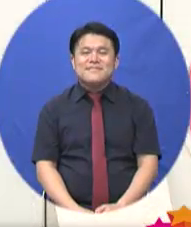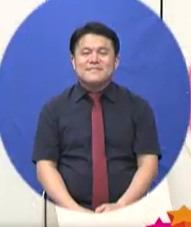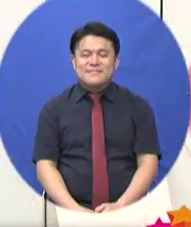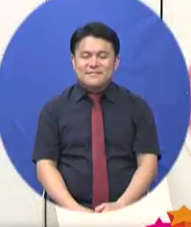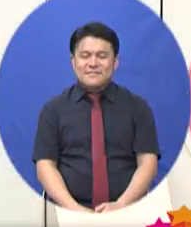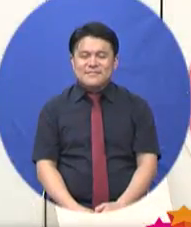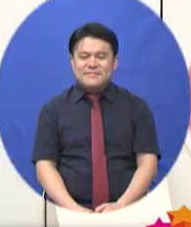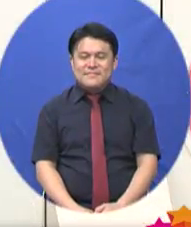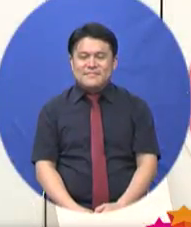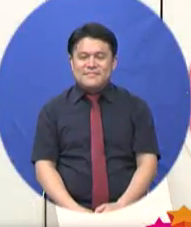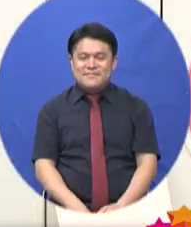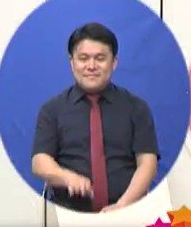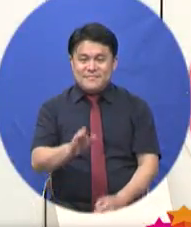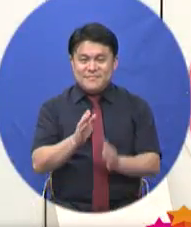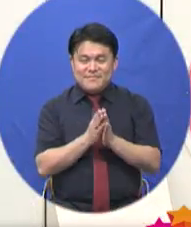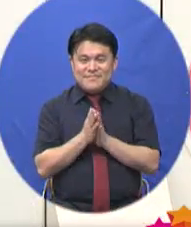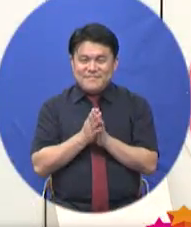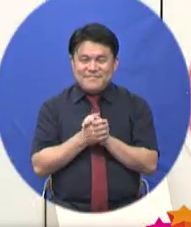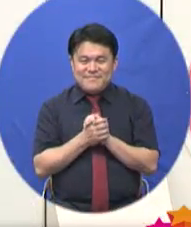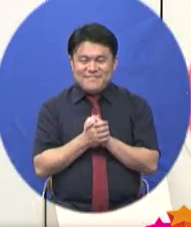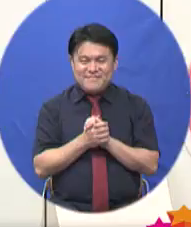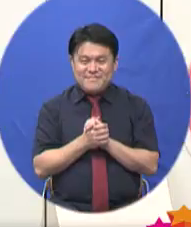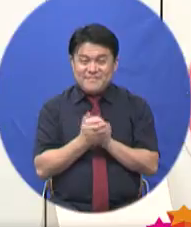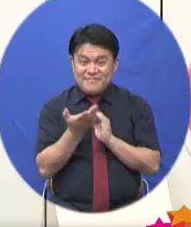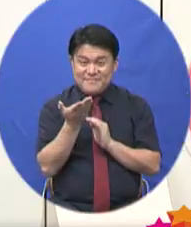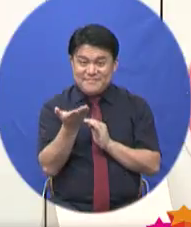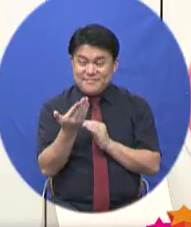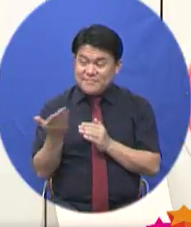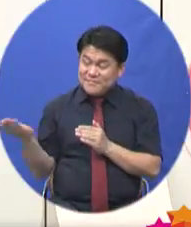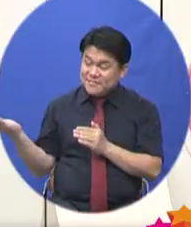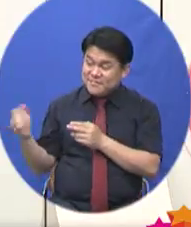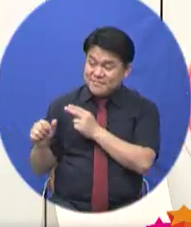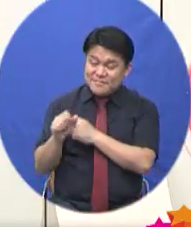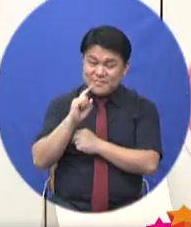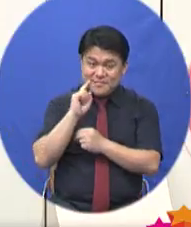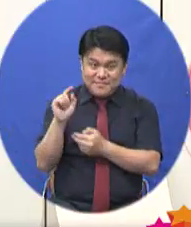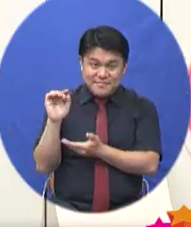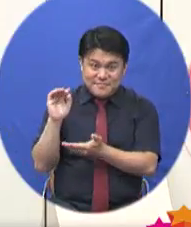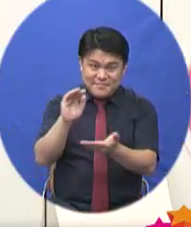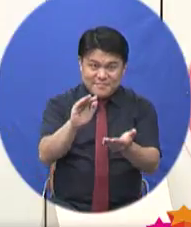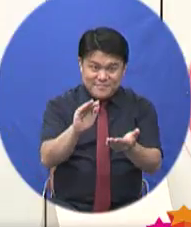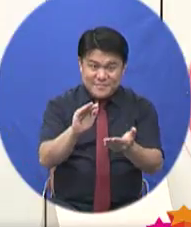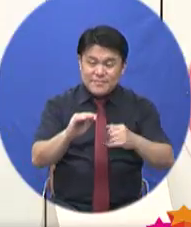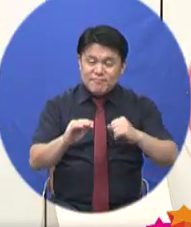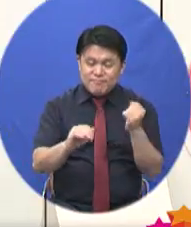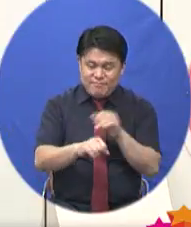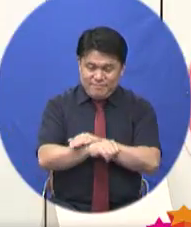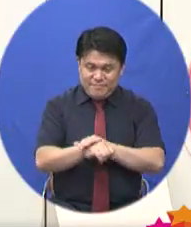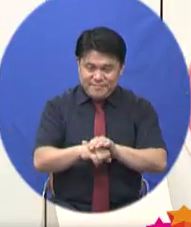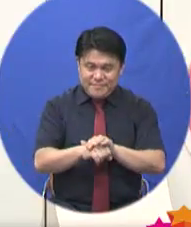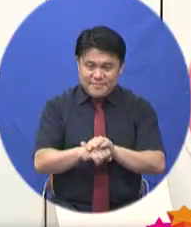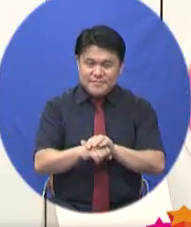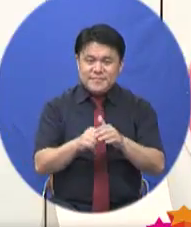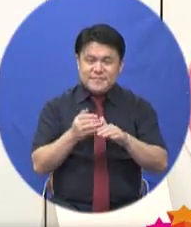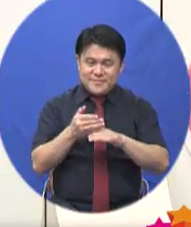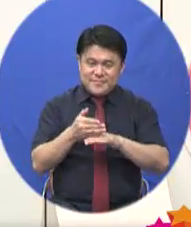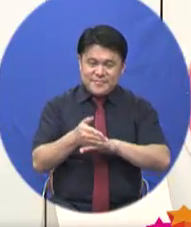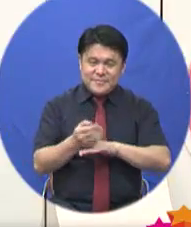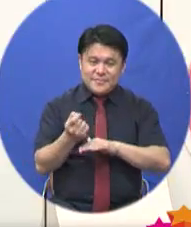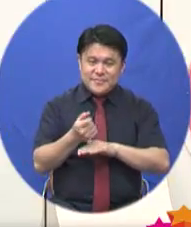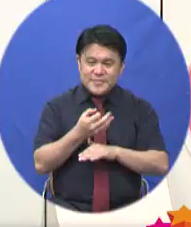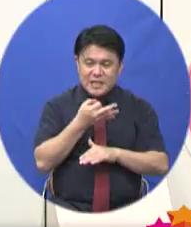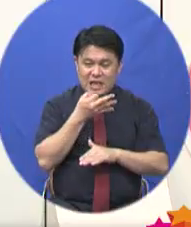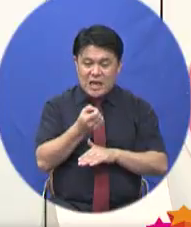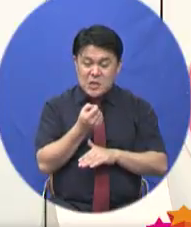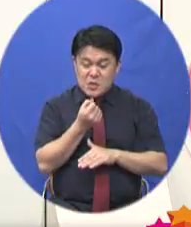네. 아유, 참 우리 김영만 선생님이 말씀하신 대로 아주 천천히 이렇게 소리를